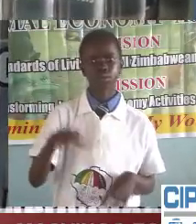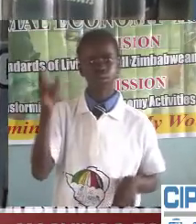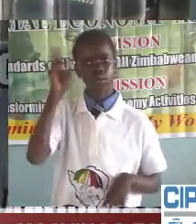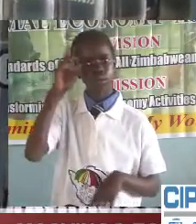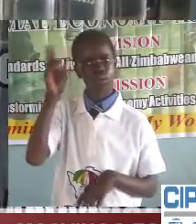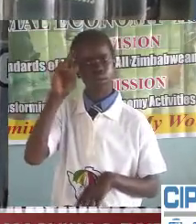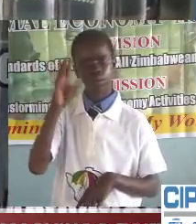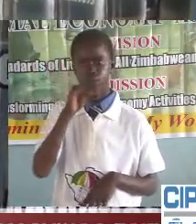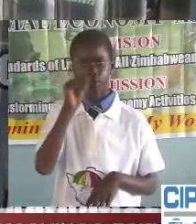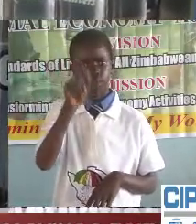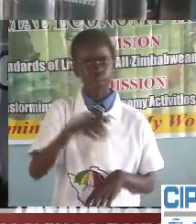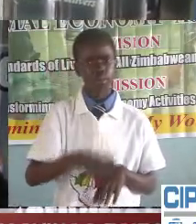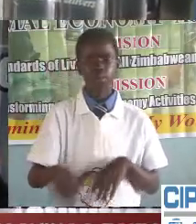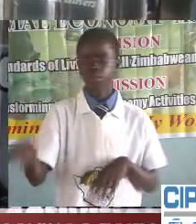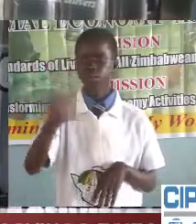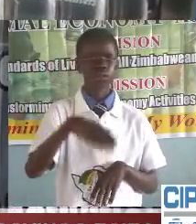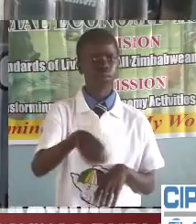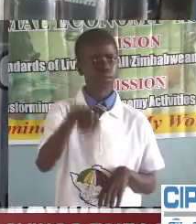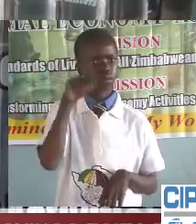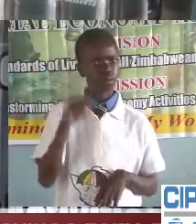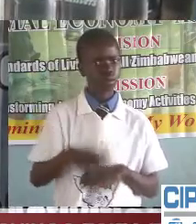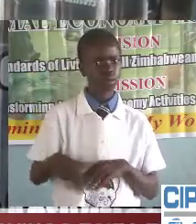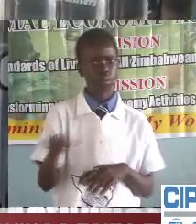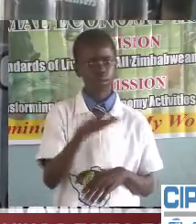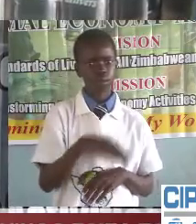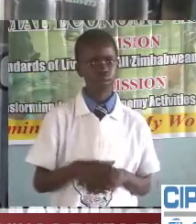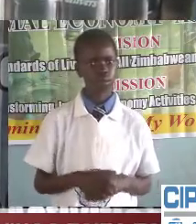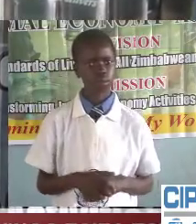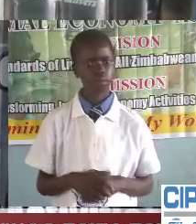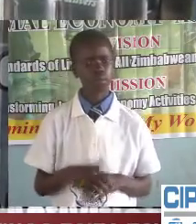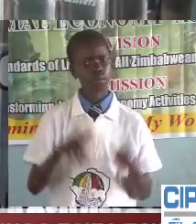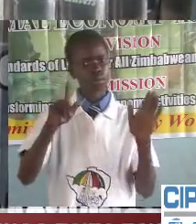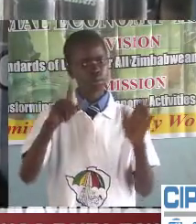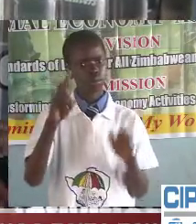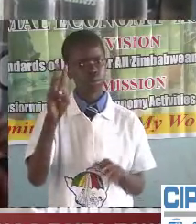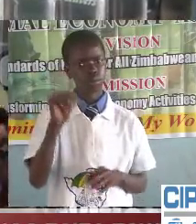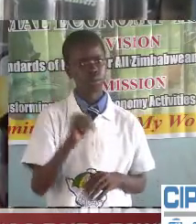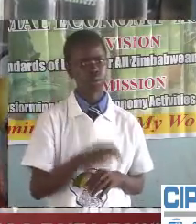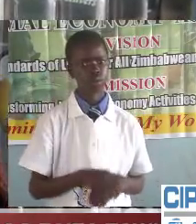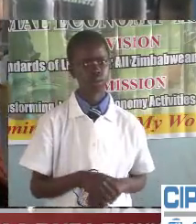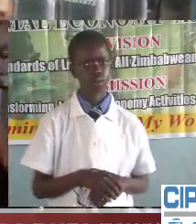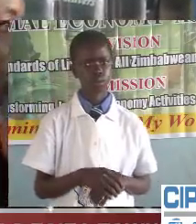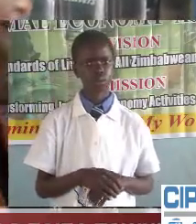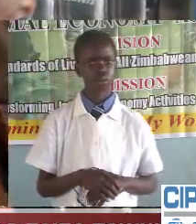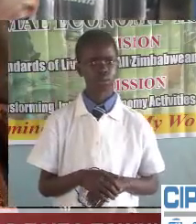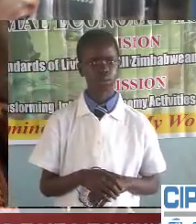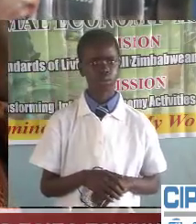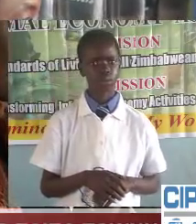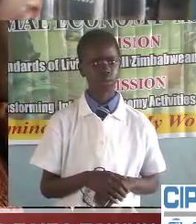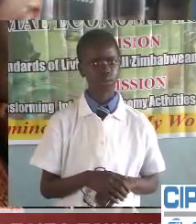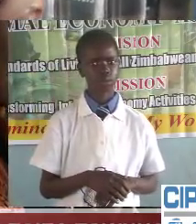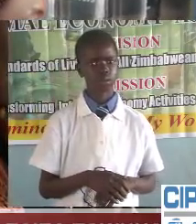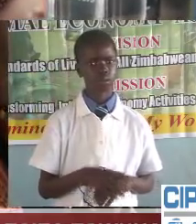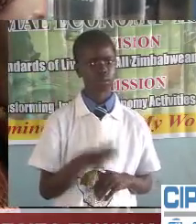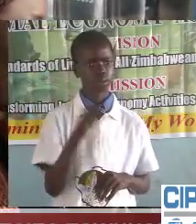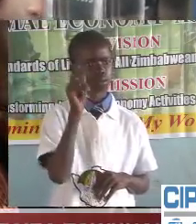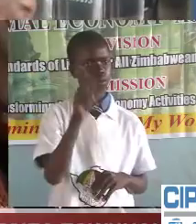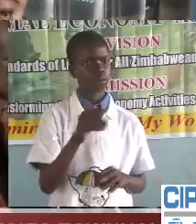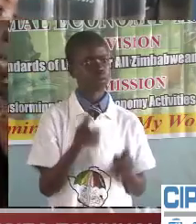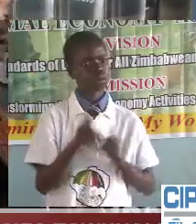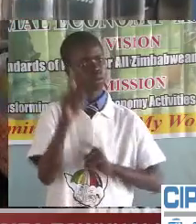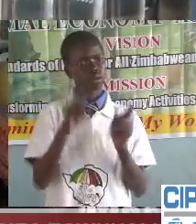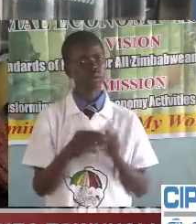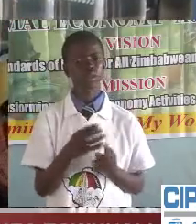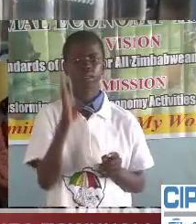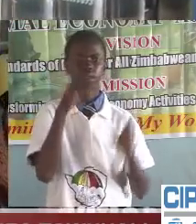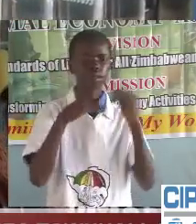vaMichael Taderera. Ndichingoyeuchidzai kuti mune 7 minutes dzekungoti mutitaurire. Hongu mune mapolicies enyu akawanda,